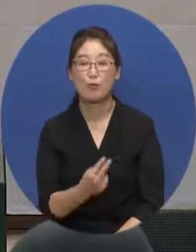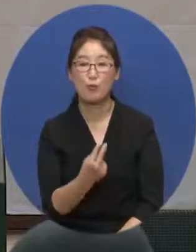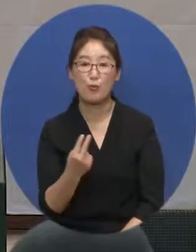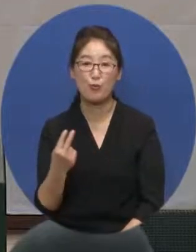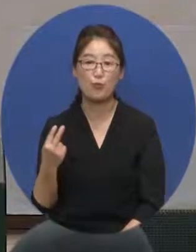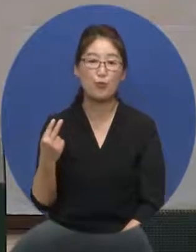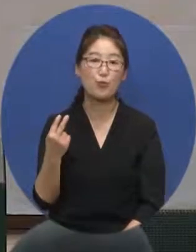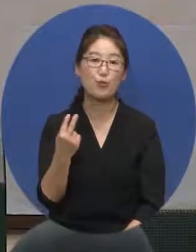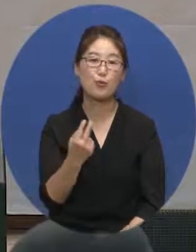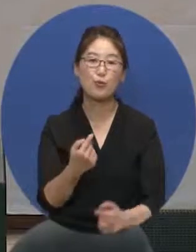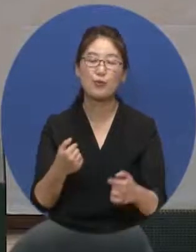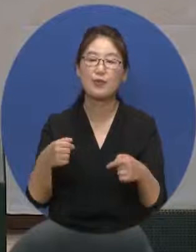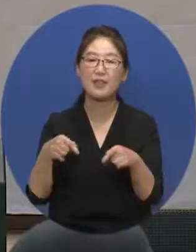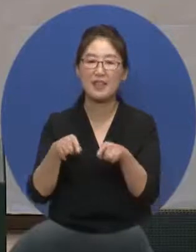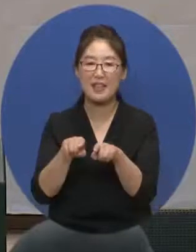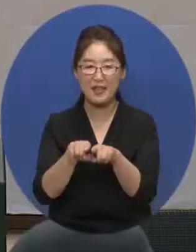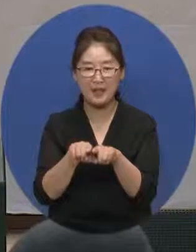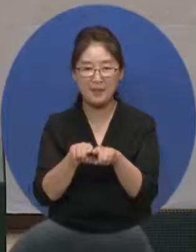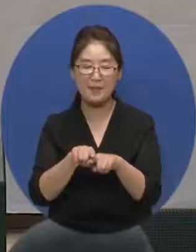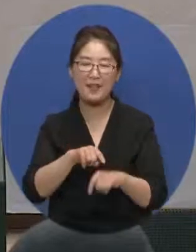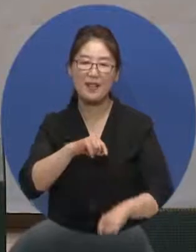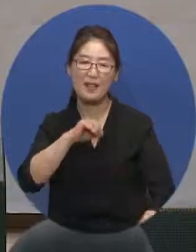둘이라면 더 좋은